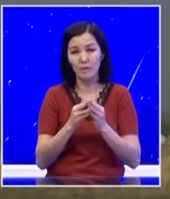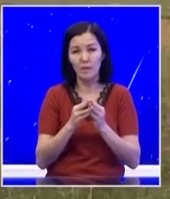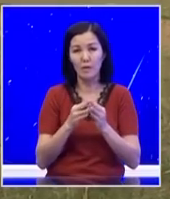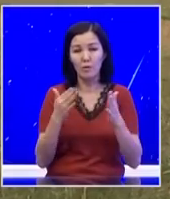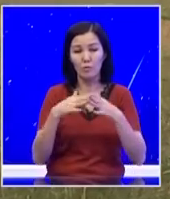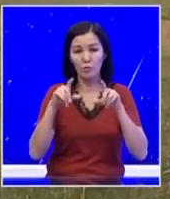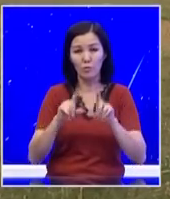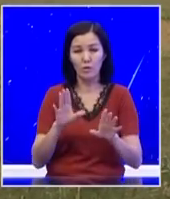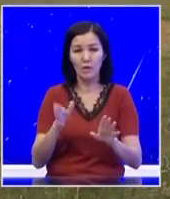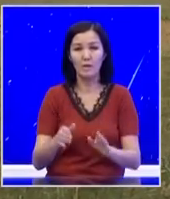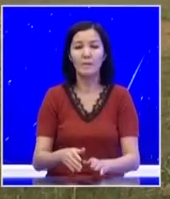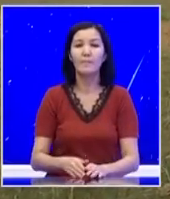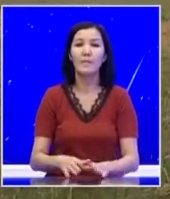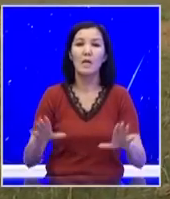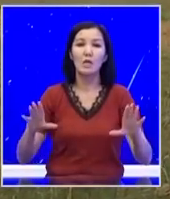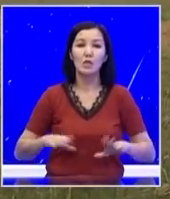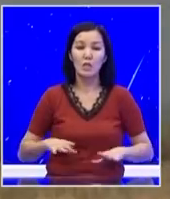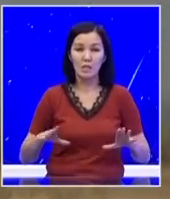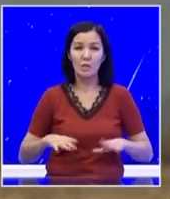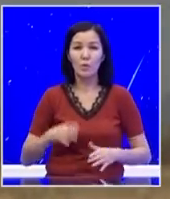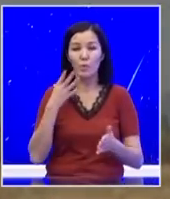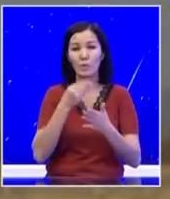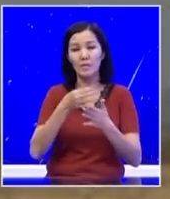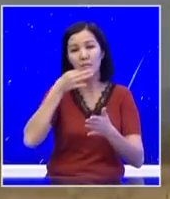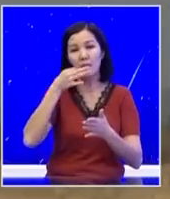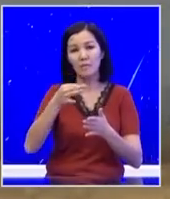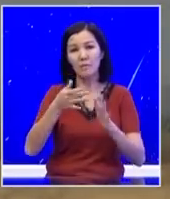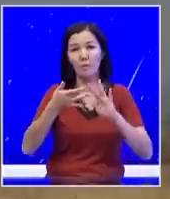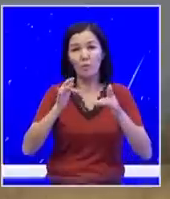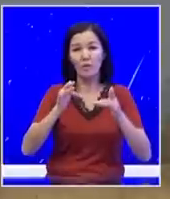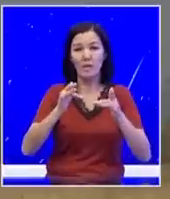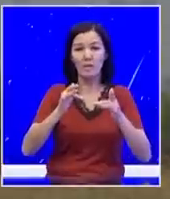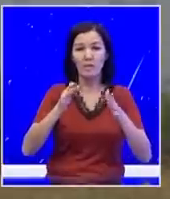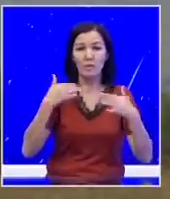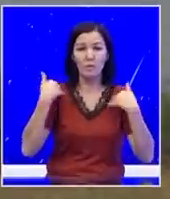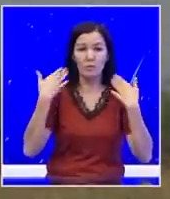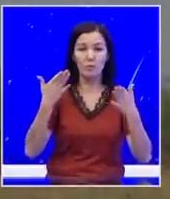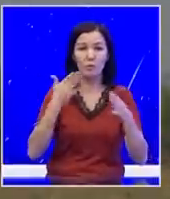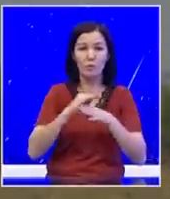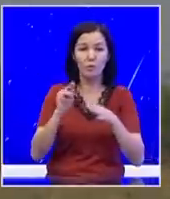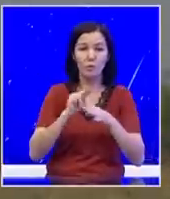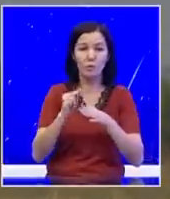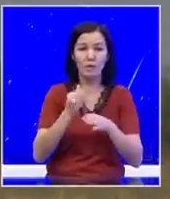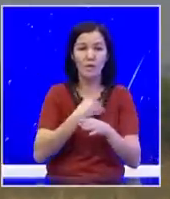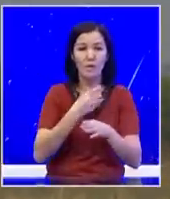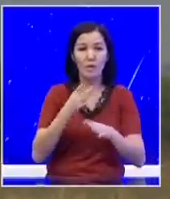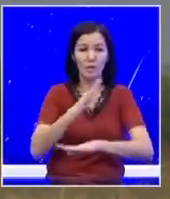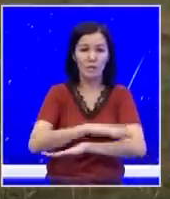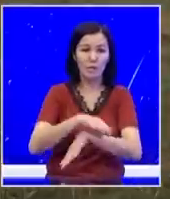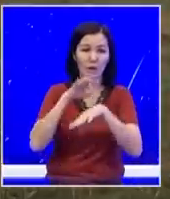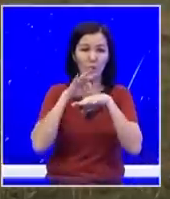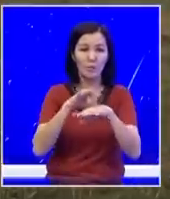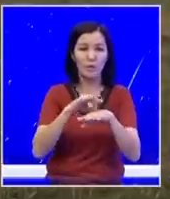ағайын. Жылқы жаратушы өз тәжірибесін онлайн жүйеде бөлісуге ниетті. Ол жақын күндері шеберлік сабағын